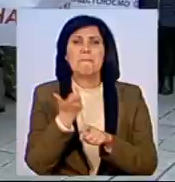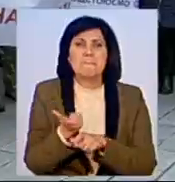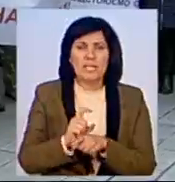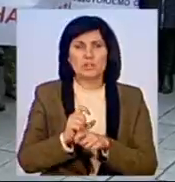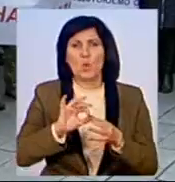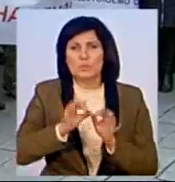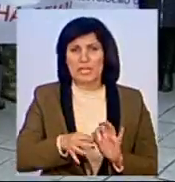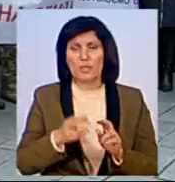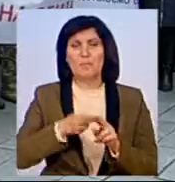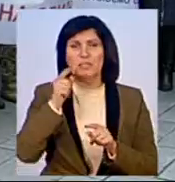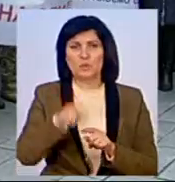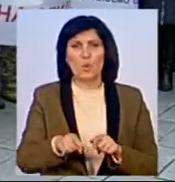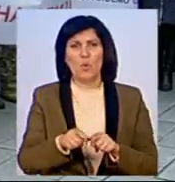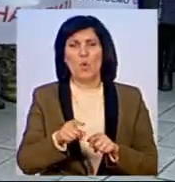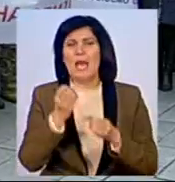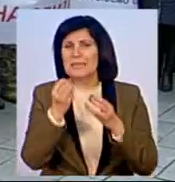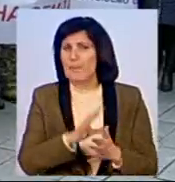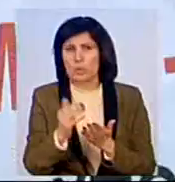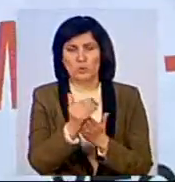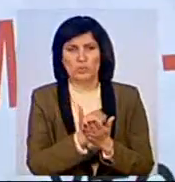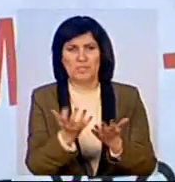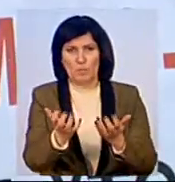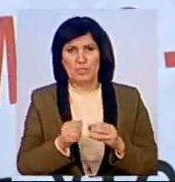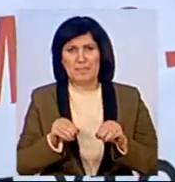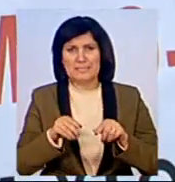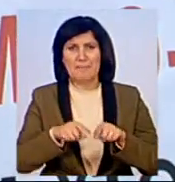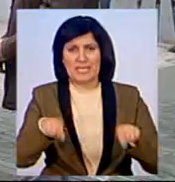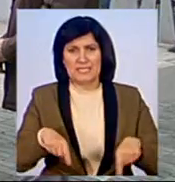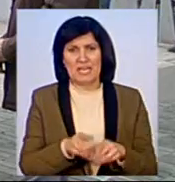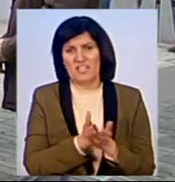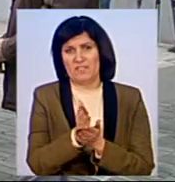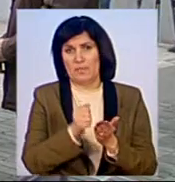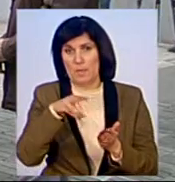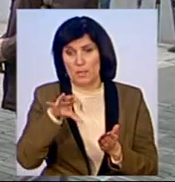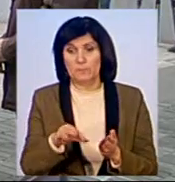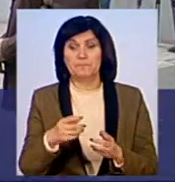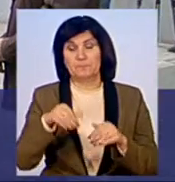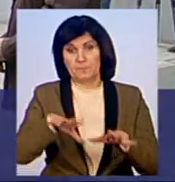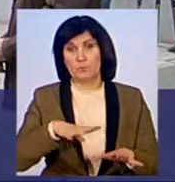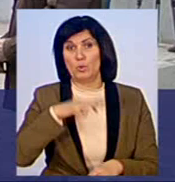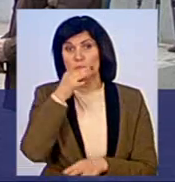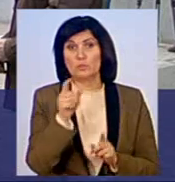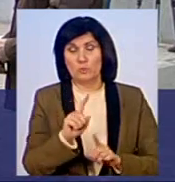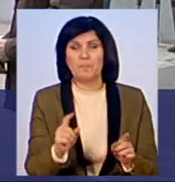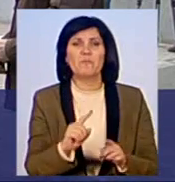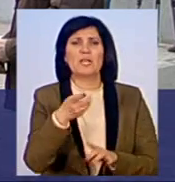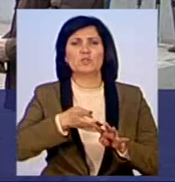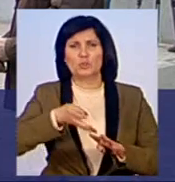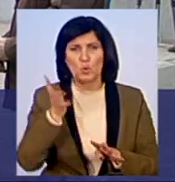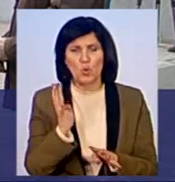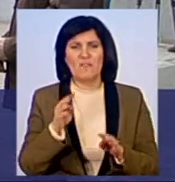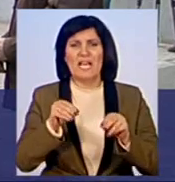більше ускладнює і без того непросту систему отримання земельних ділянок ветеранами АТО. Цією постановою було сказано, що